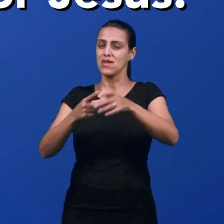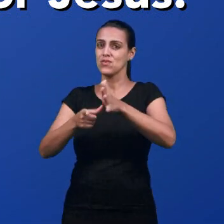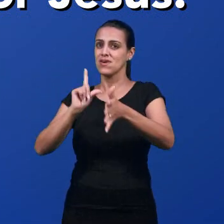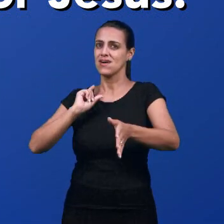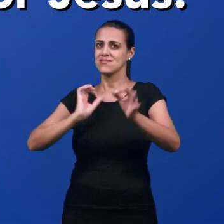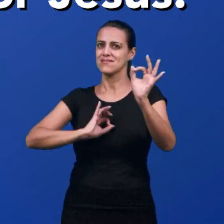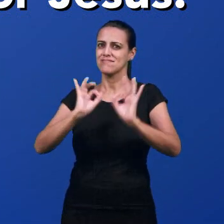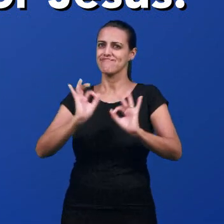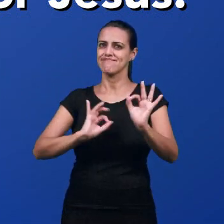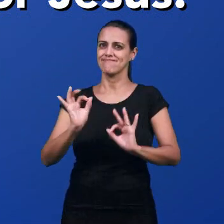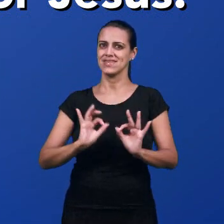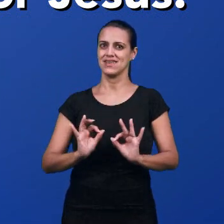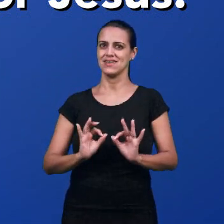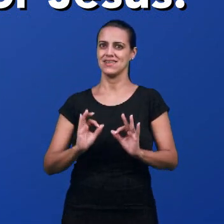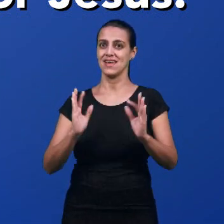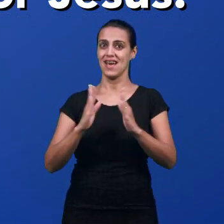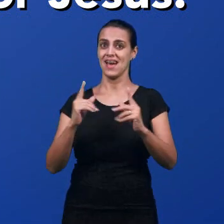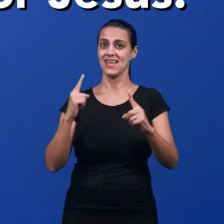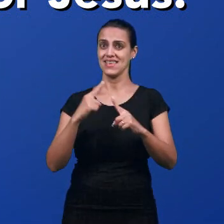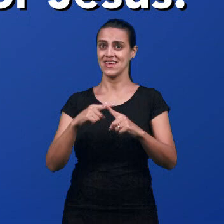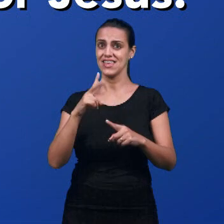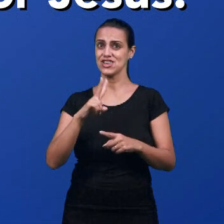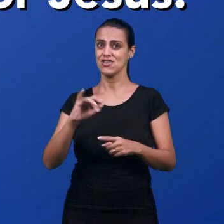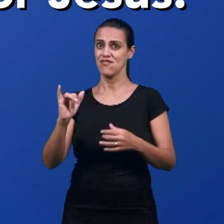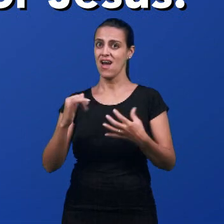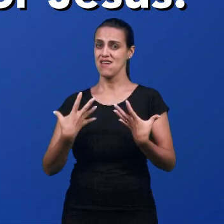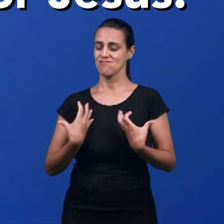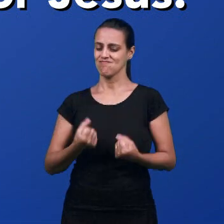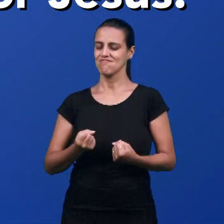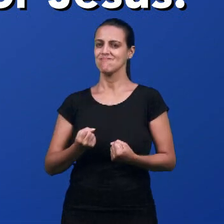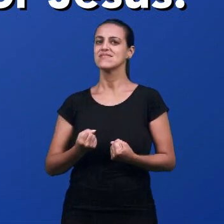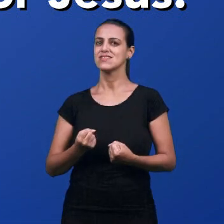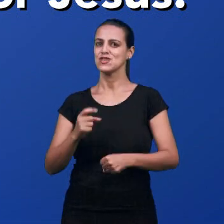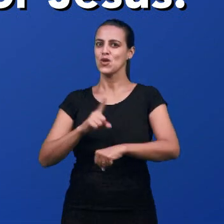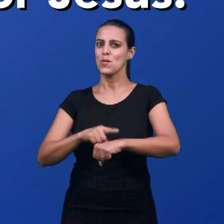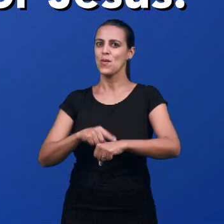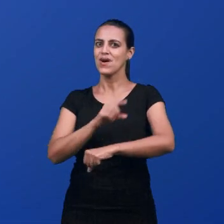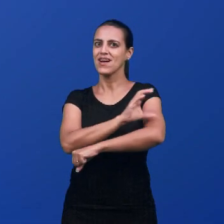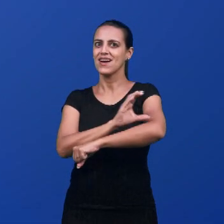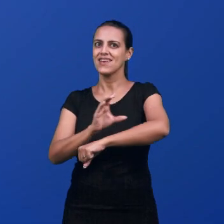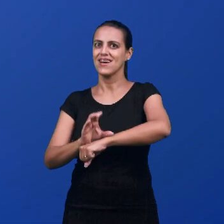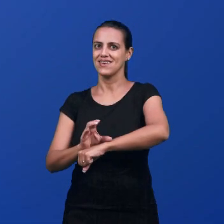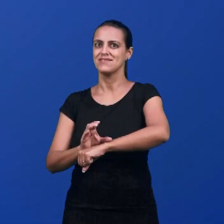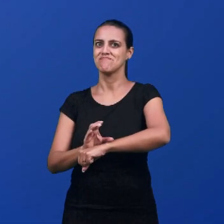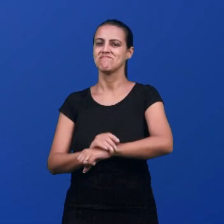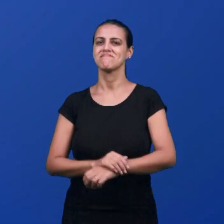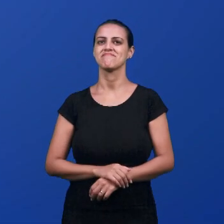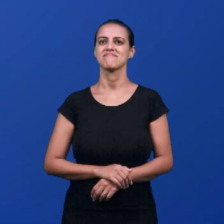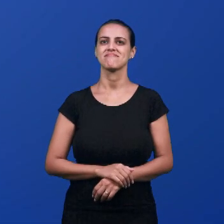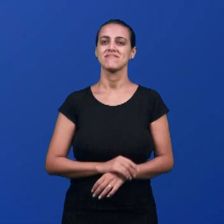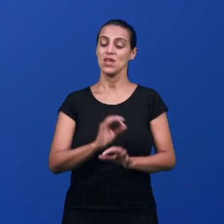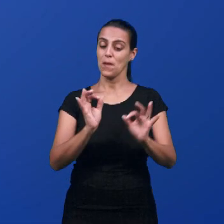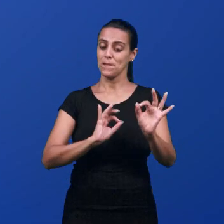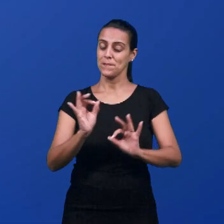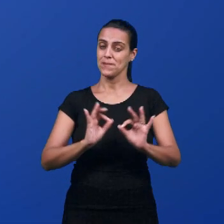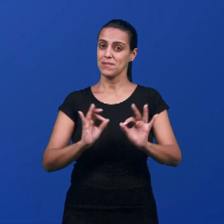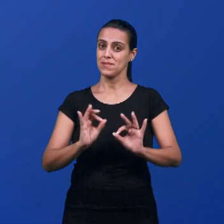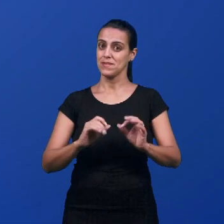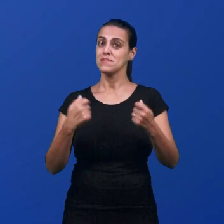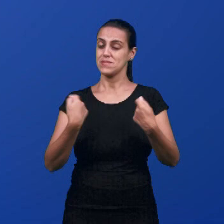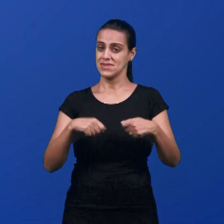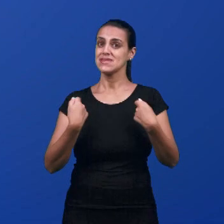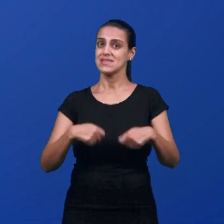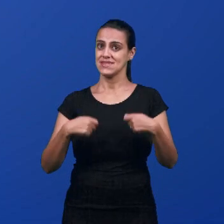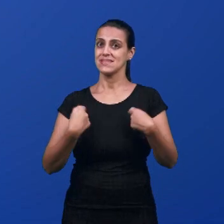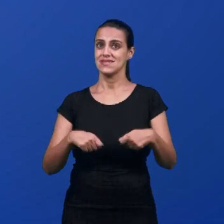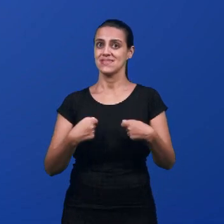de préparation s'imposait. L'Église qui prendra possession de la Canaan céleste repose au pied du Seigneur Jésus. Cette préparation